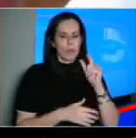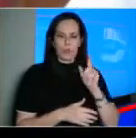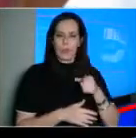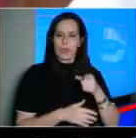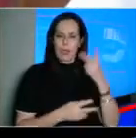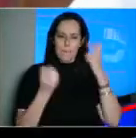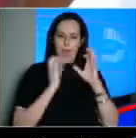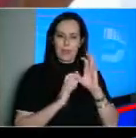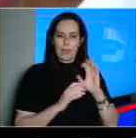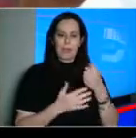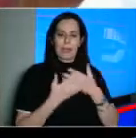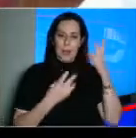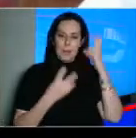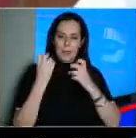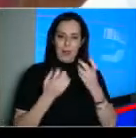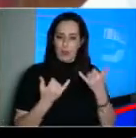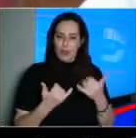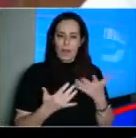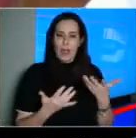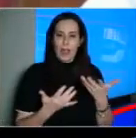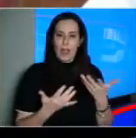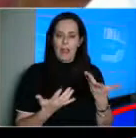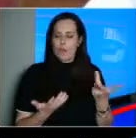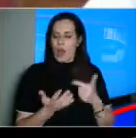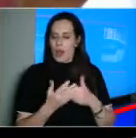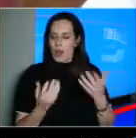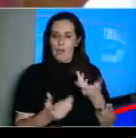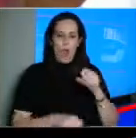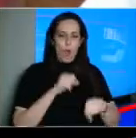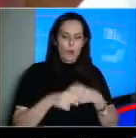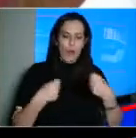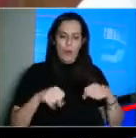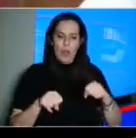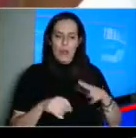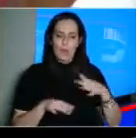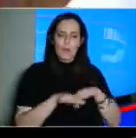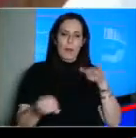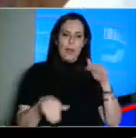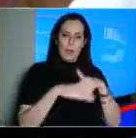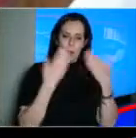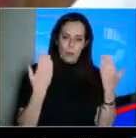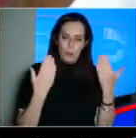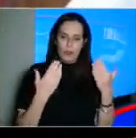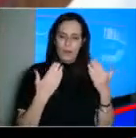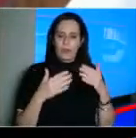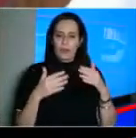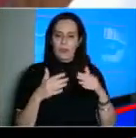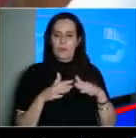צריך מידע. אם אין לך מידע עדכני איפה הסקוטרים ואיפה האופניים נמצאים ואיפה הפקקים בבוקר